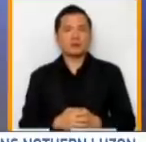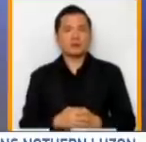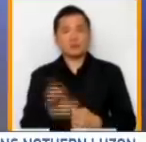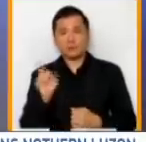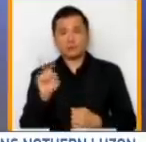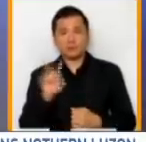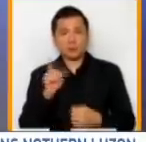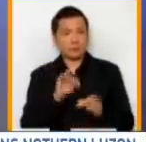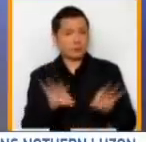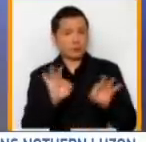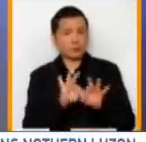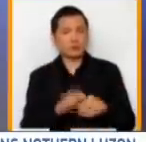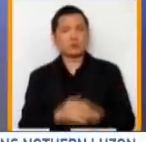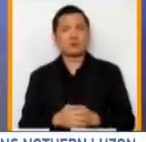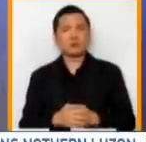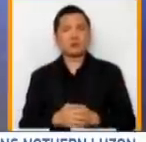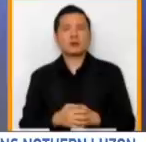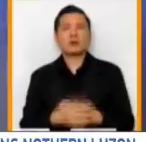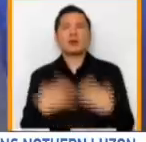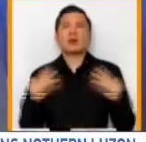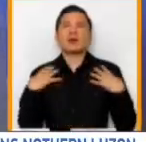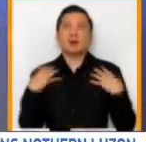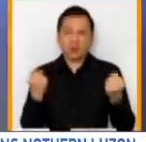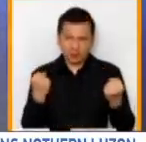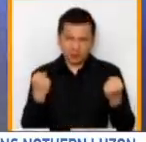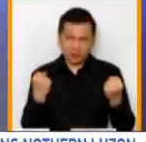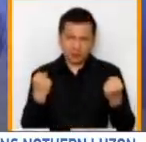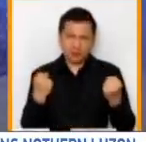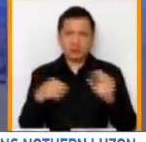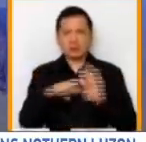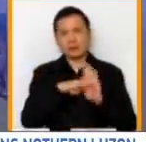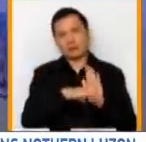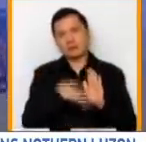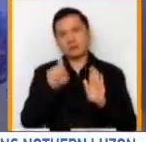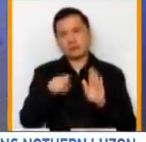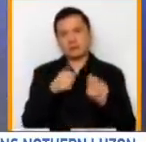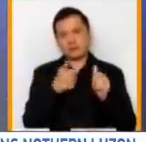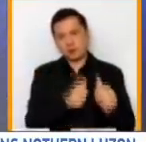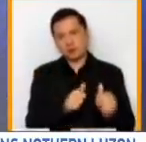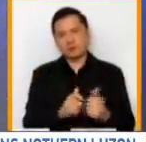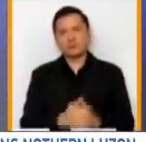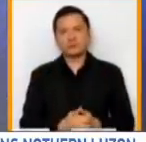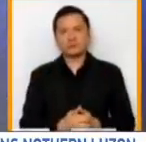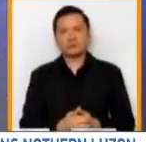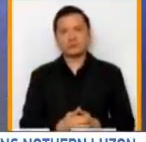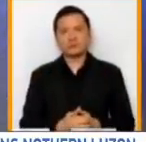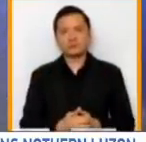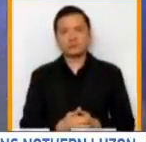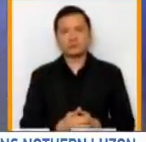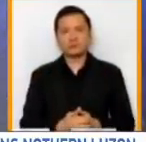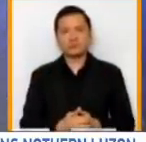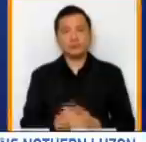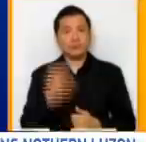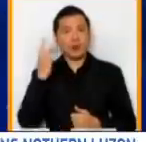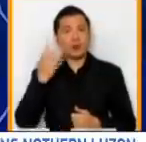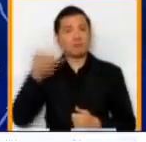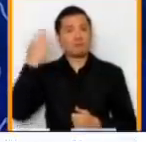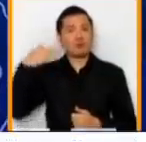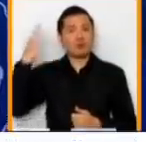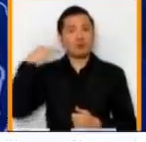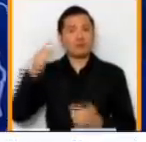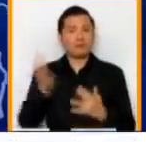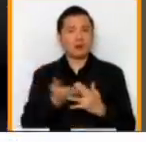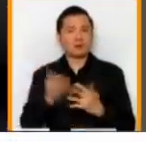yung health measures na ipapatupad namin. Ano? Kasi ordinarily lang naman, dati naman nagpa-file na.